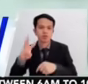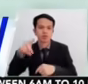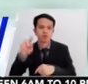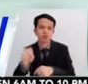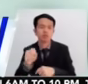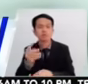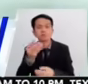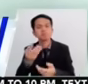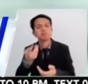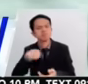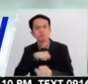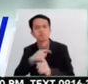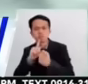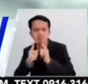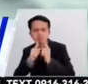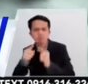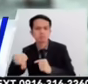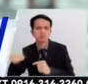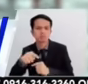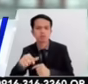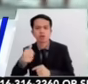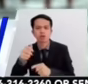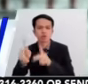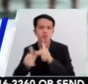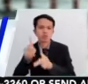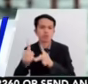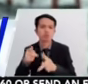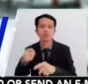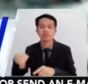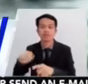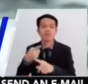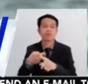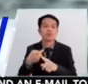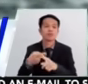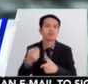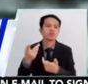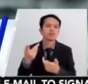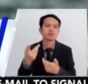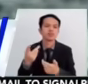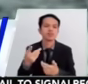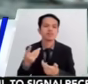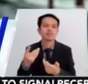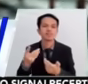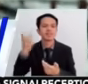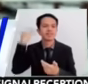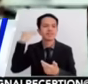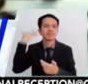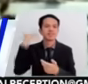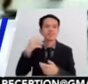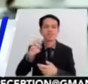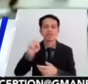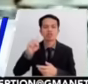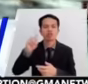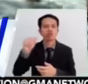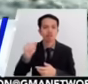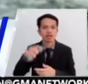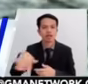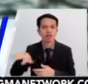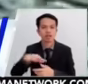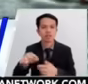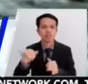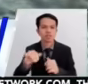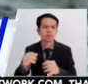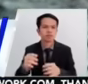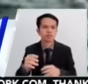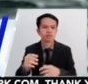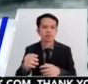pansamantala yung ilan sa kanila. Galing daw sila nung ilang mga araw na nakakaraan doon sa Escoda Shoal at inaboy daw sila o tinaboy